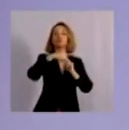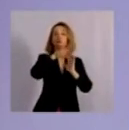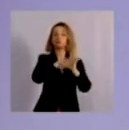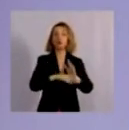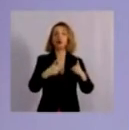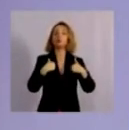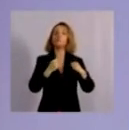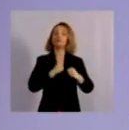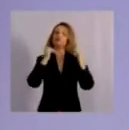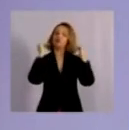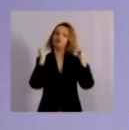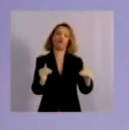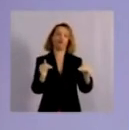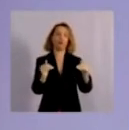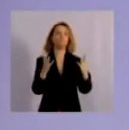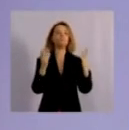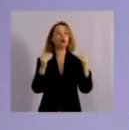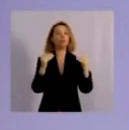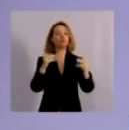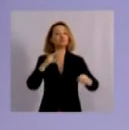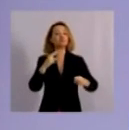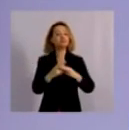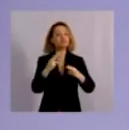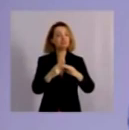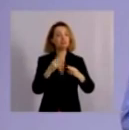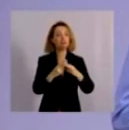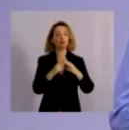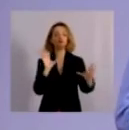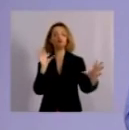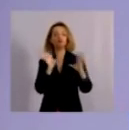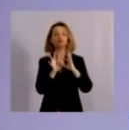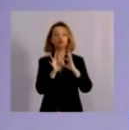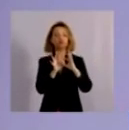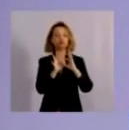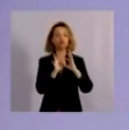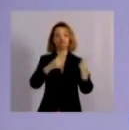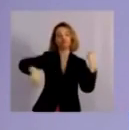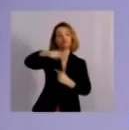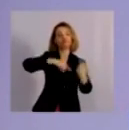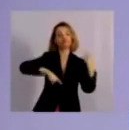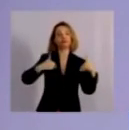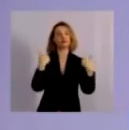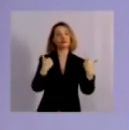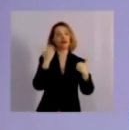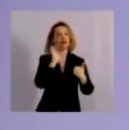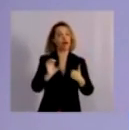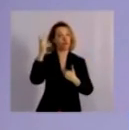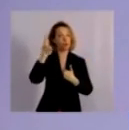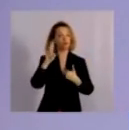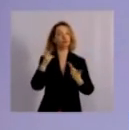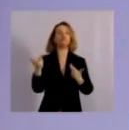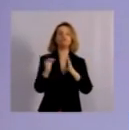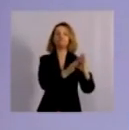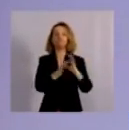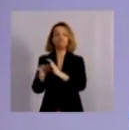ισχυρός δεσμός μεταξύ των νέων Ευρωπαίων, καλλιεργώντας με